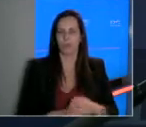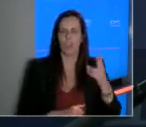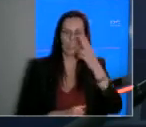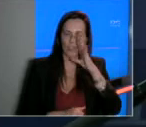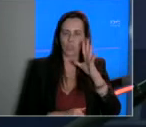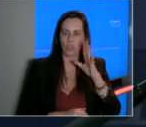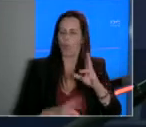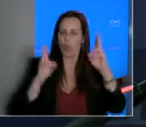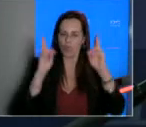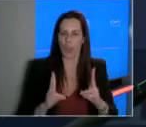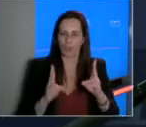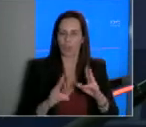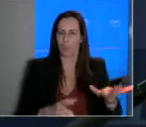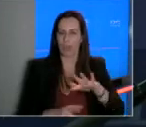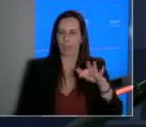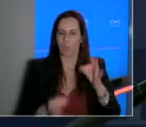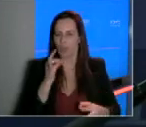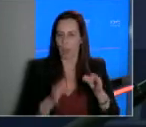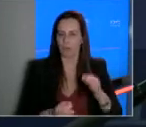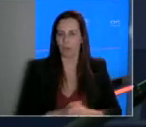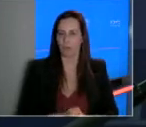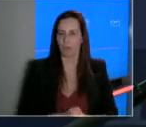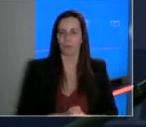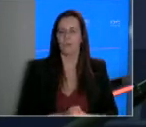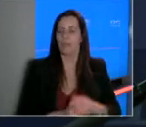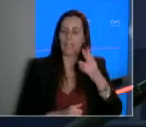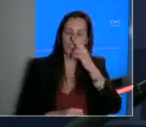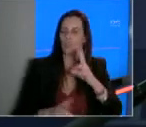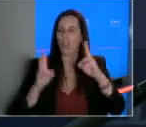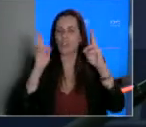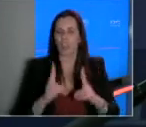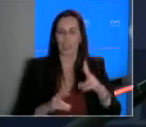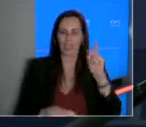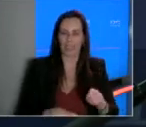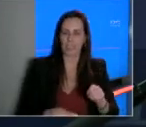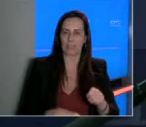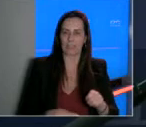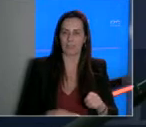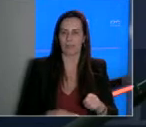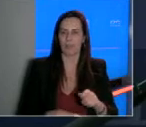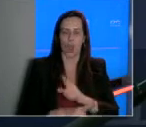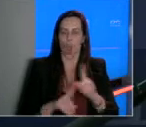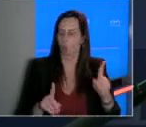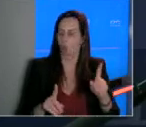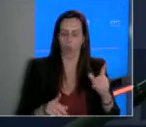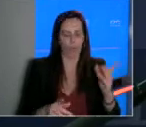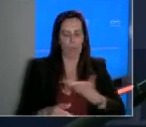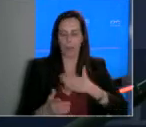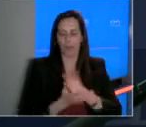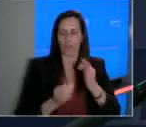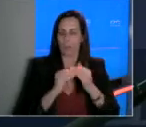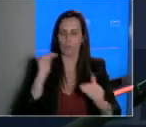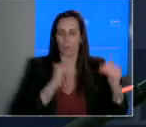לנסות ולשתק את מערכת המשפט, לנסות ולשתק את הכנסת, לא לציית לפסיקות